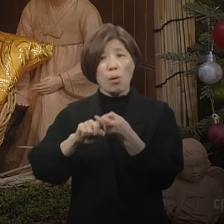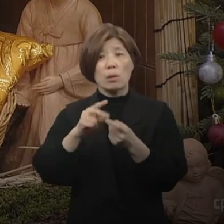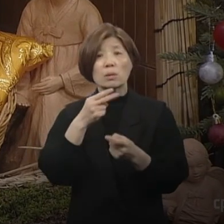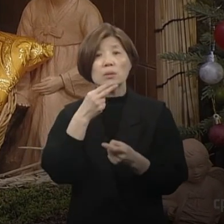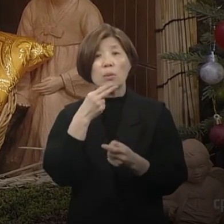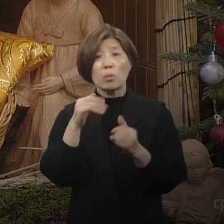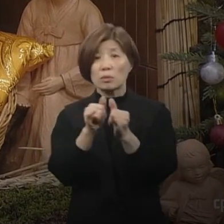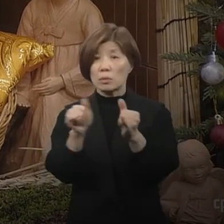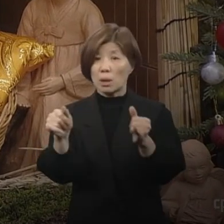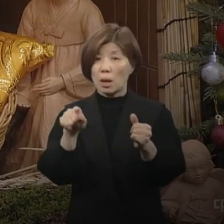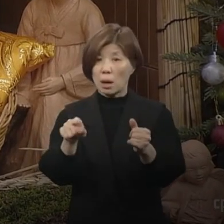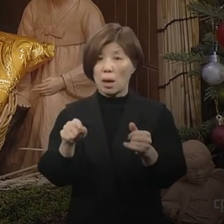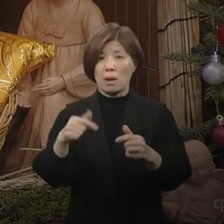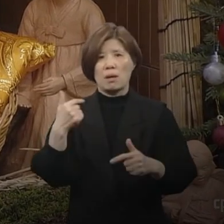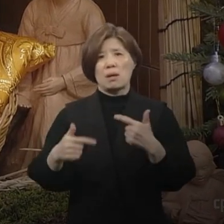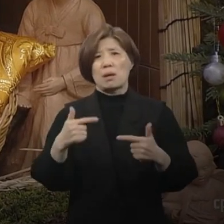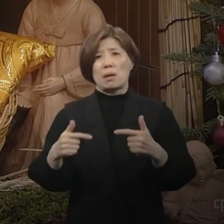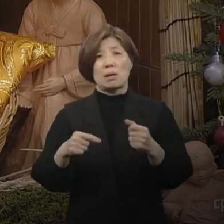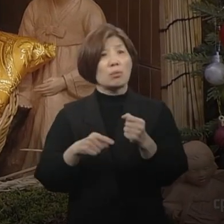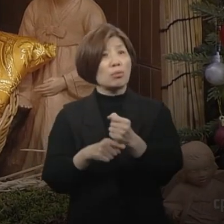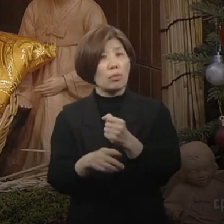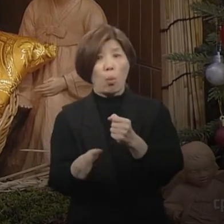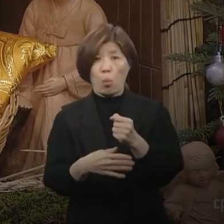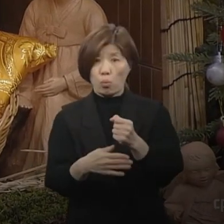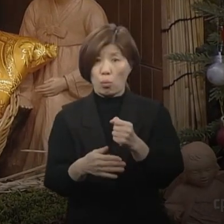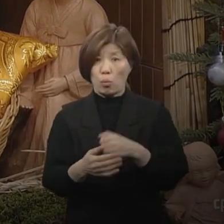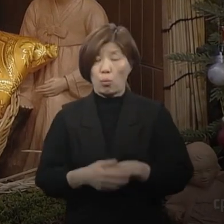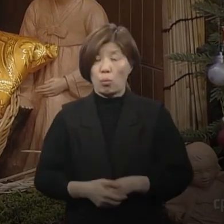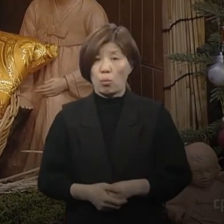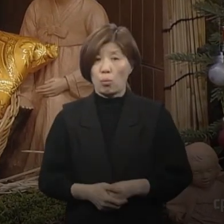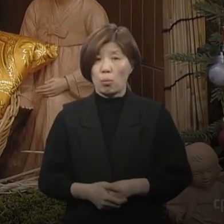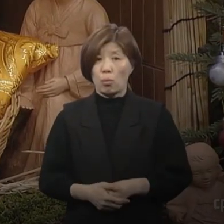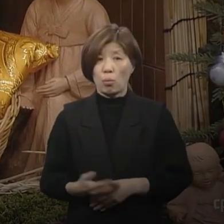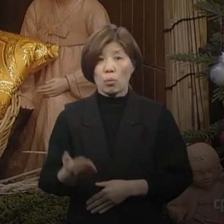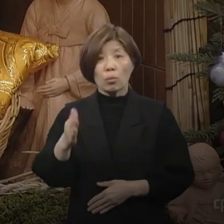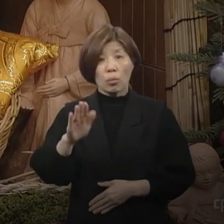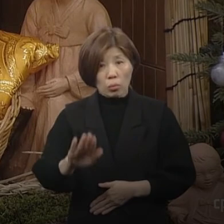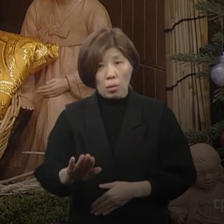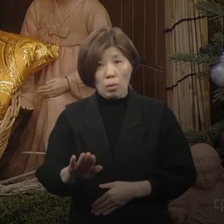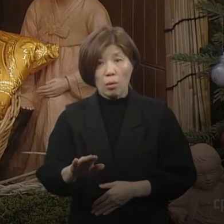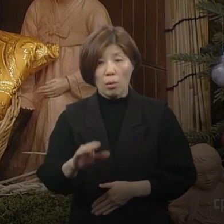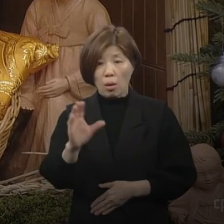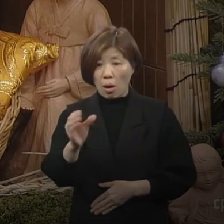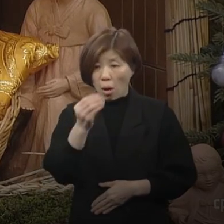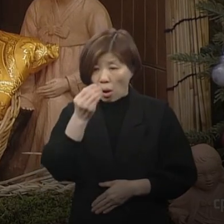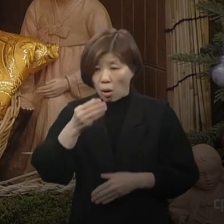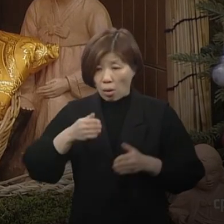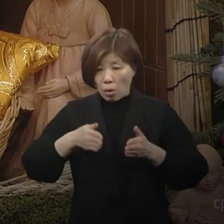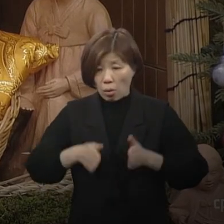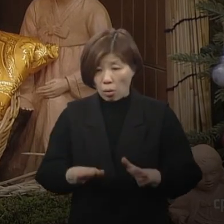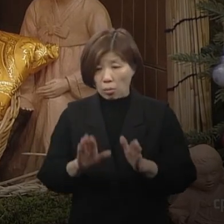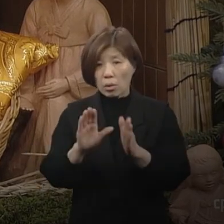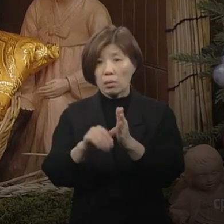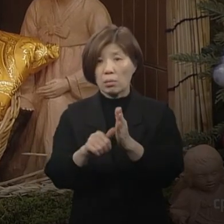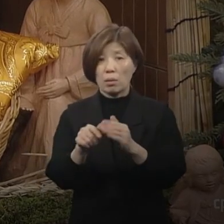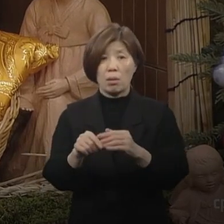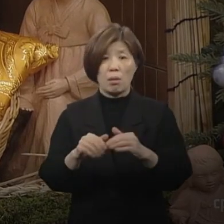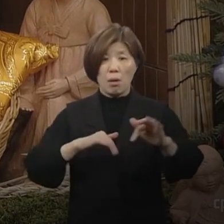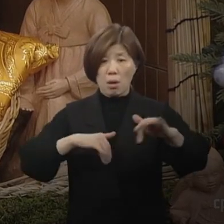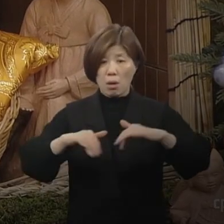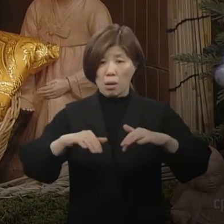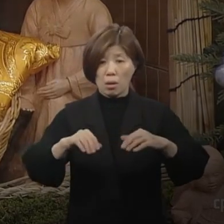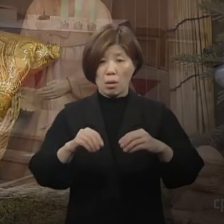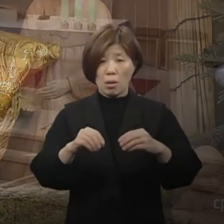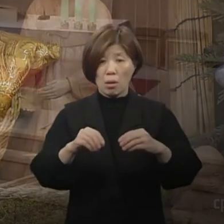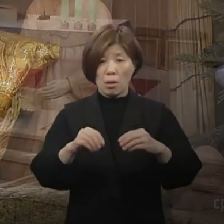사실 기뻐할 이유가 딱히 없는 건 아니겠습니까? 그런데 다들 성탄절이라고 하면은 길거리에